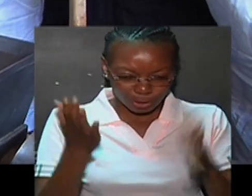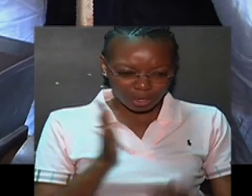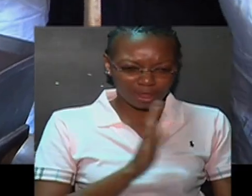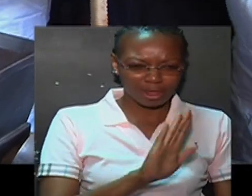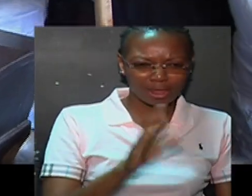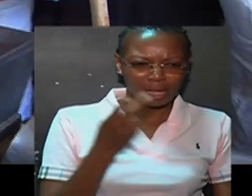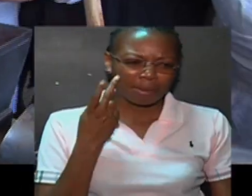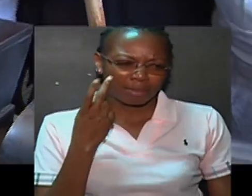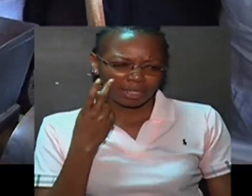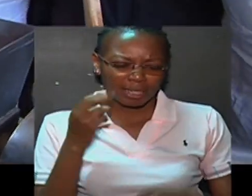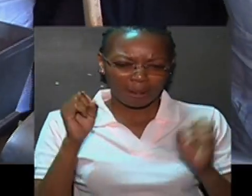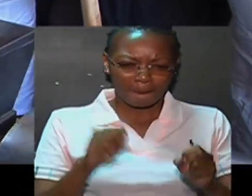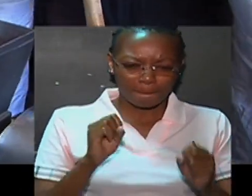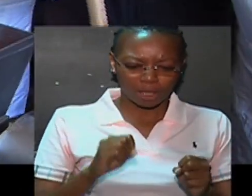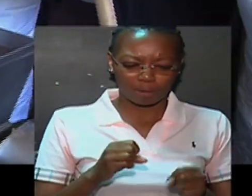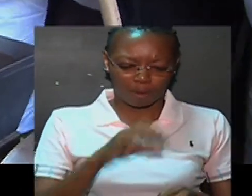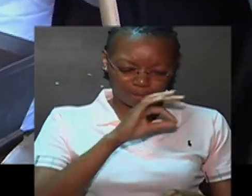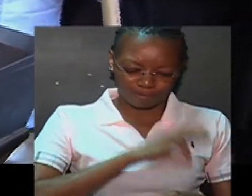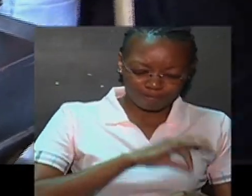wake na maganda kando kama hivi.